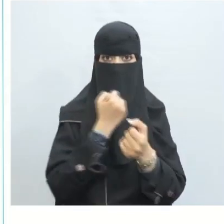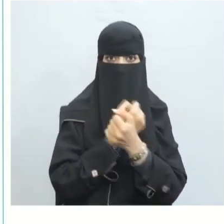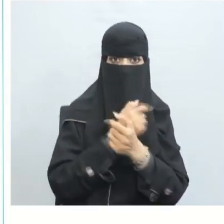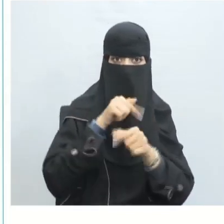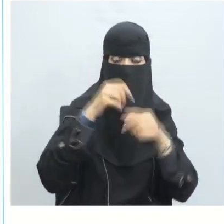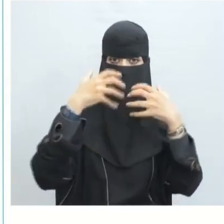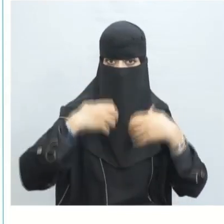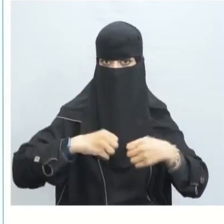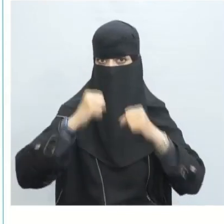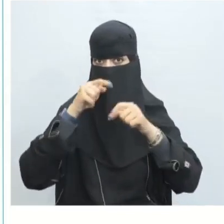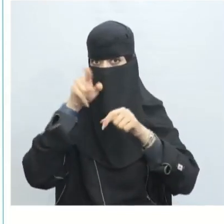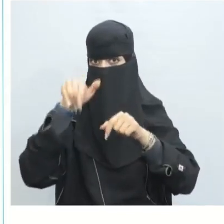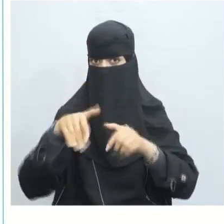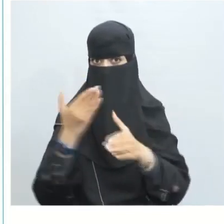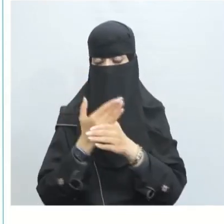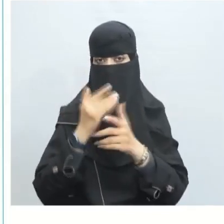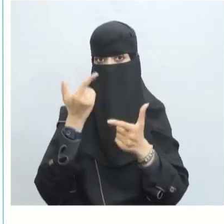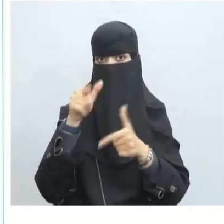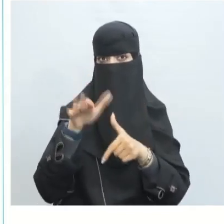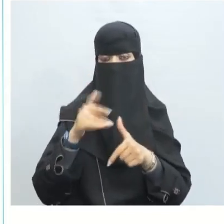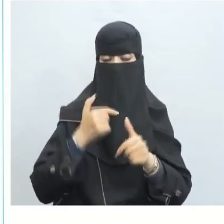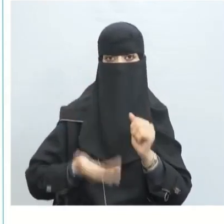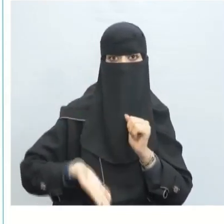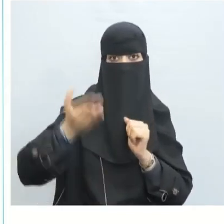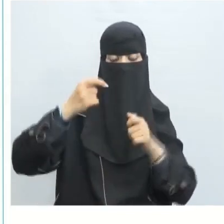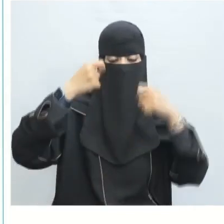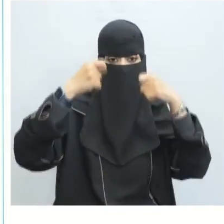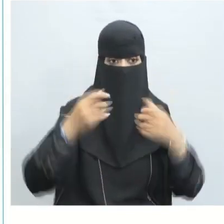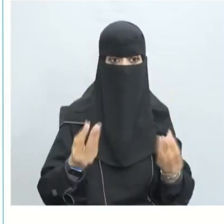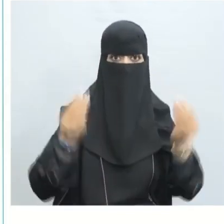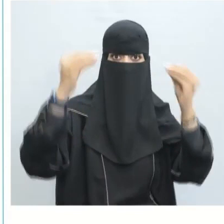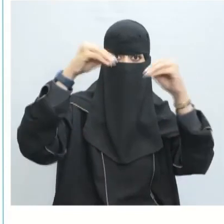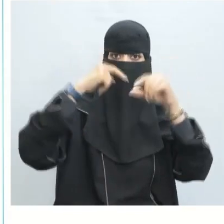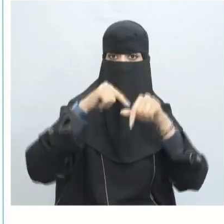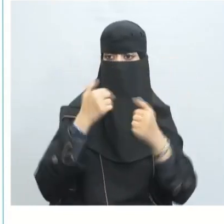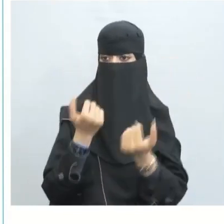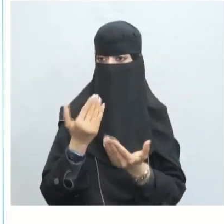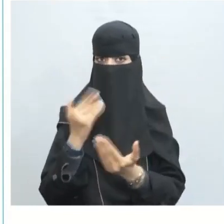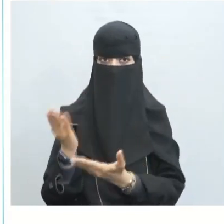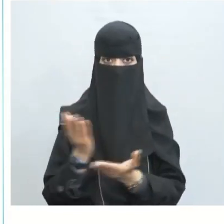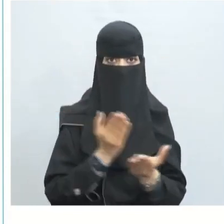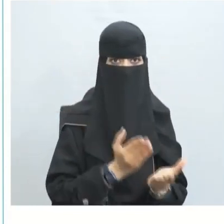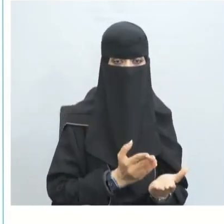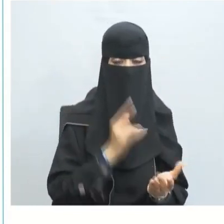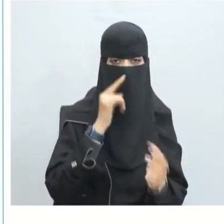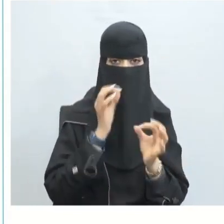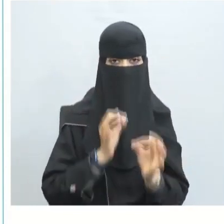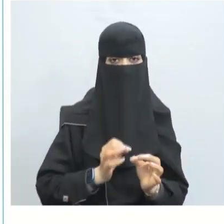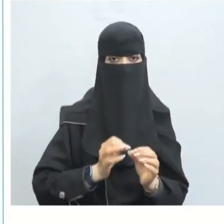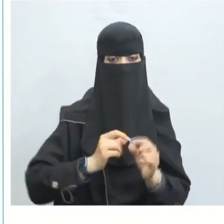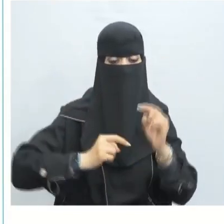السلامه بسبب هذا الامر او قد تقوم بالتكلف بشكل كبير ومن ثم لا يوجد الحضور اذا لابد ان